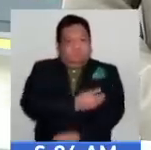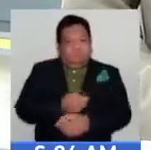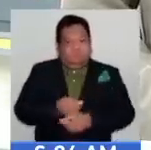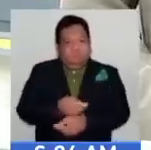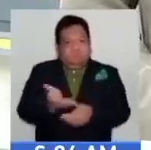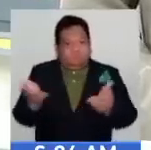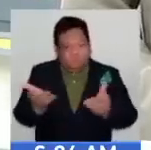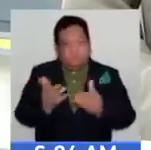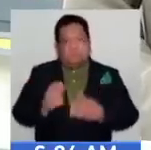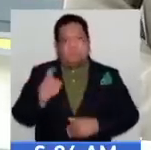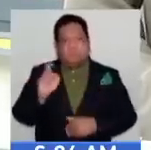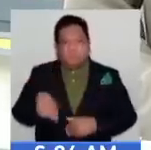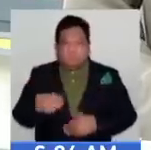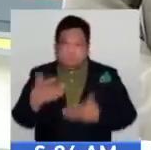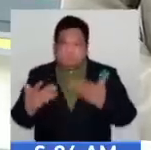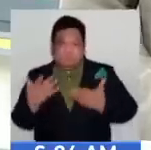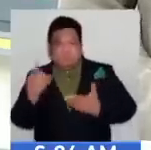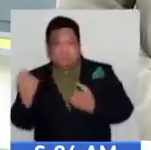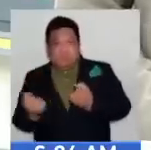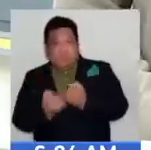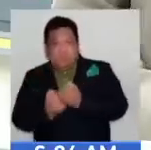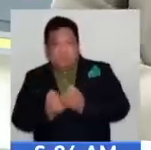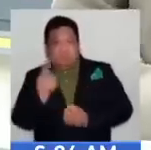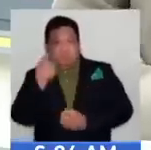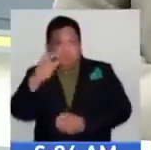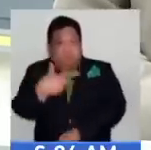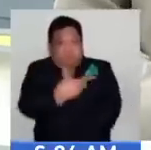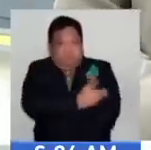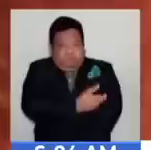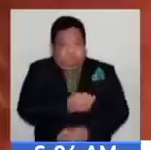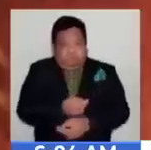subsidy. May unang balita si Dano Tengkungko.